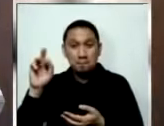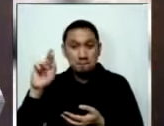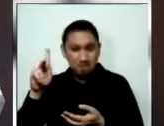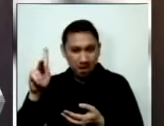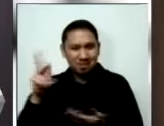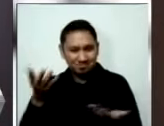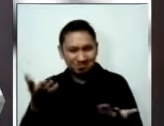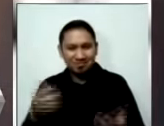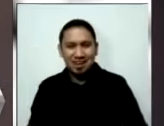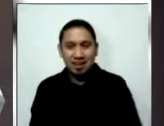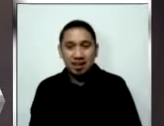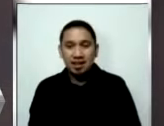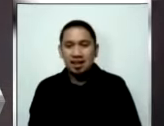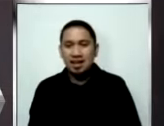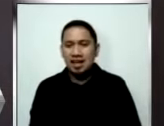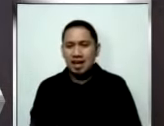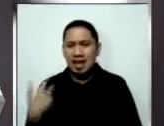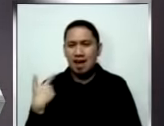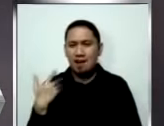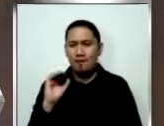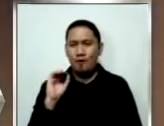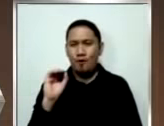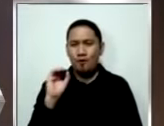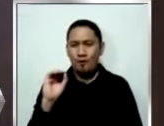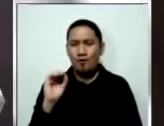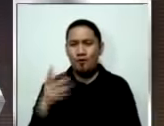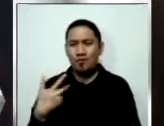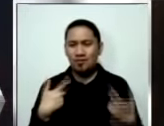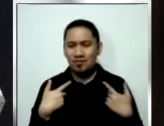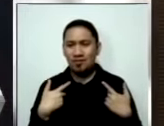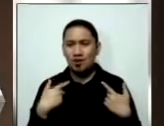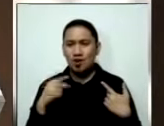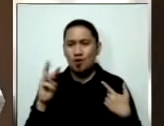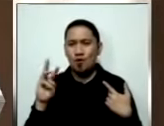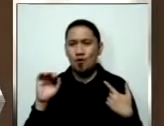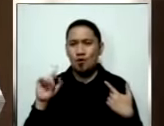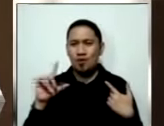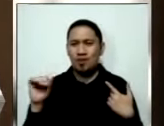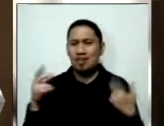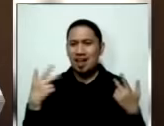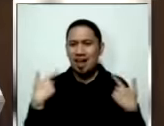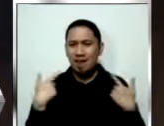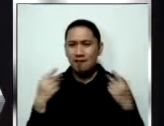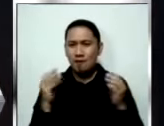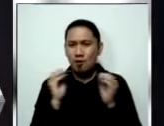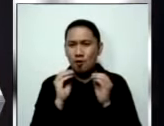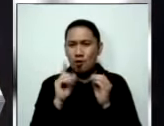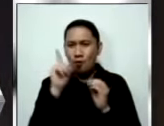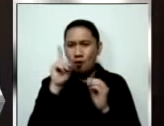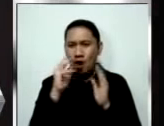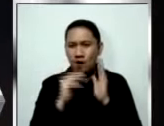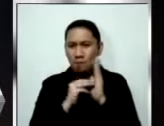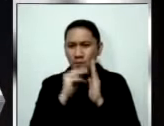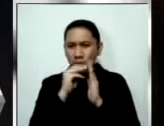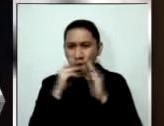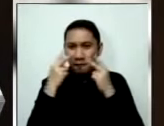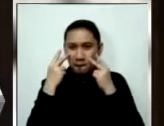Ang version niya ng prima donna star na si Will Ashley, umani na ng more than 1 million views sa TikTok.